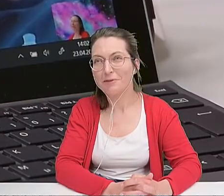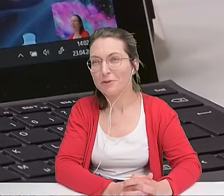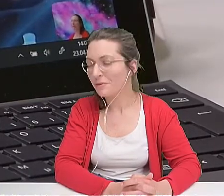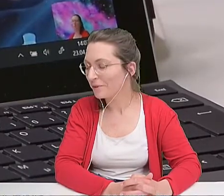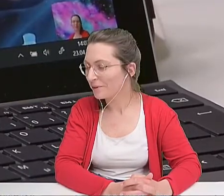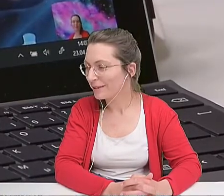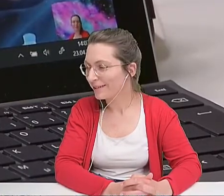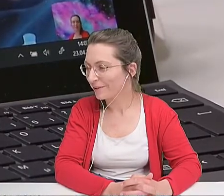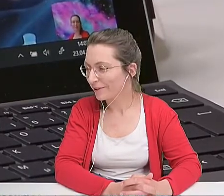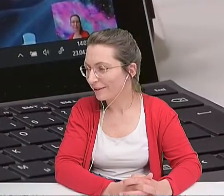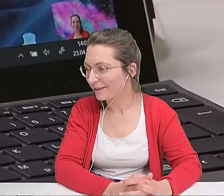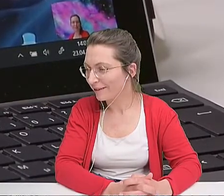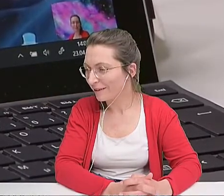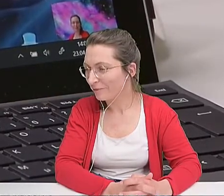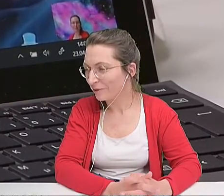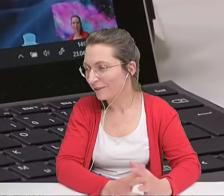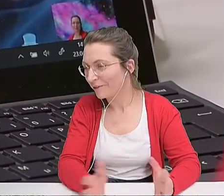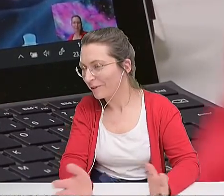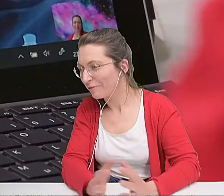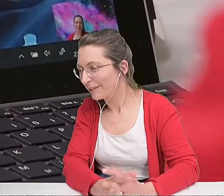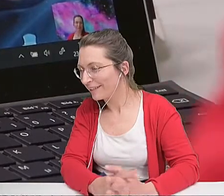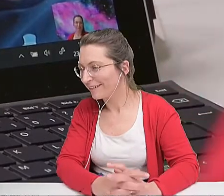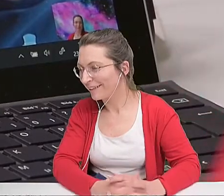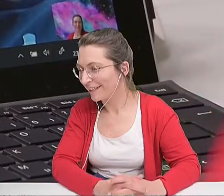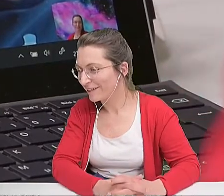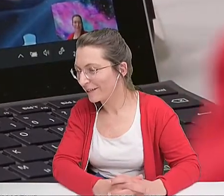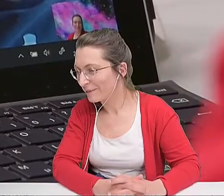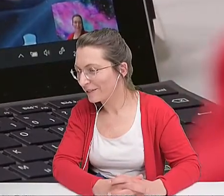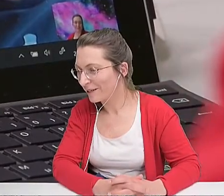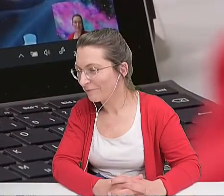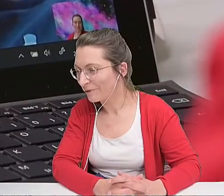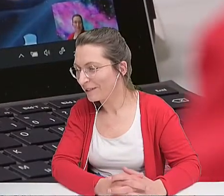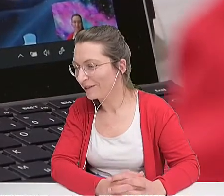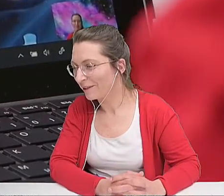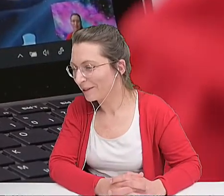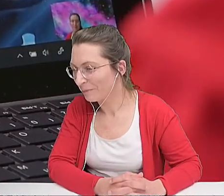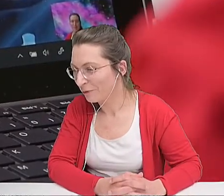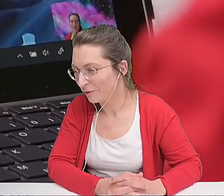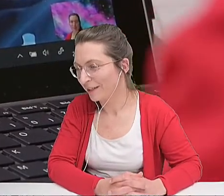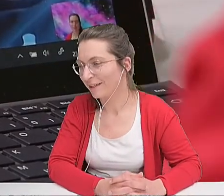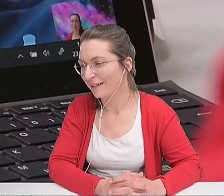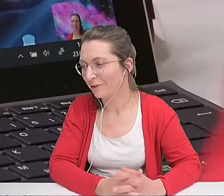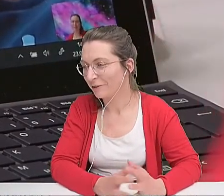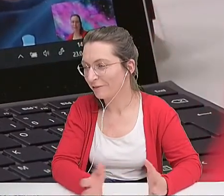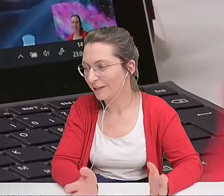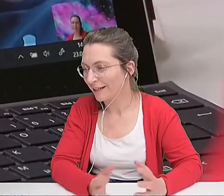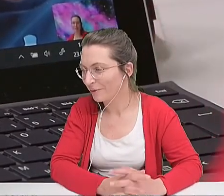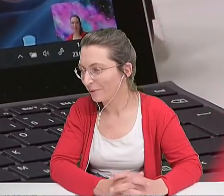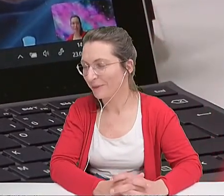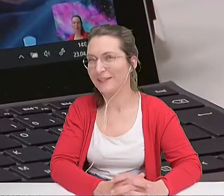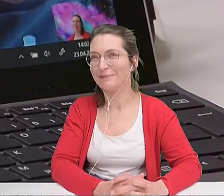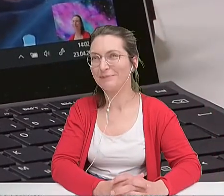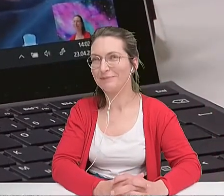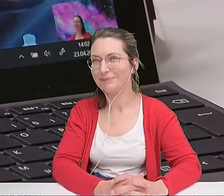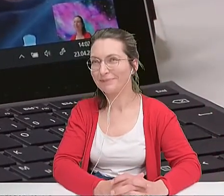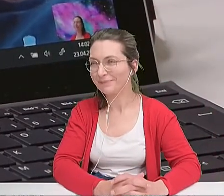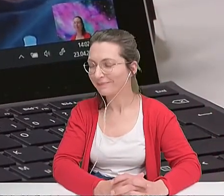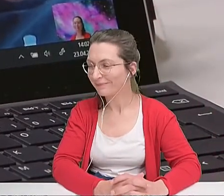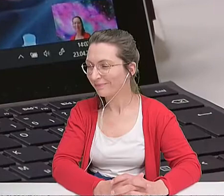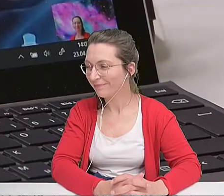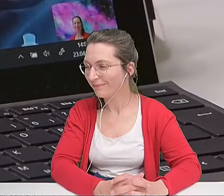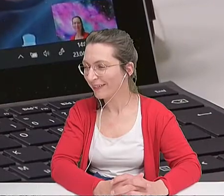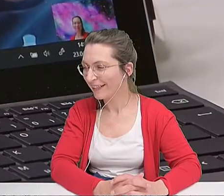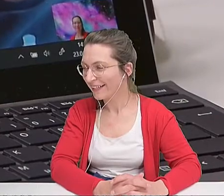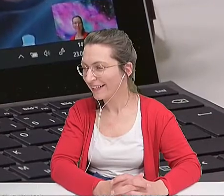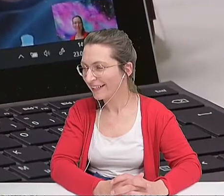nicht live im Studio sind, sondern, und das könnt ihr vielleicht gleich selber sagen, wo ihr euch befindet. Hallo Wolfgang, hallo Robert.